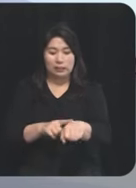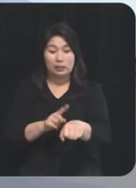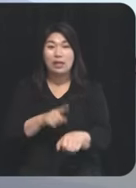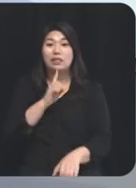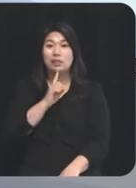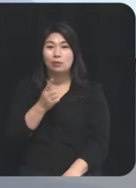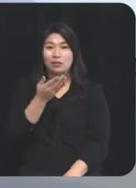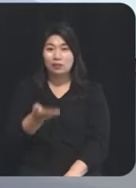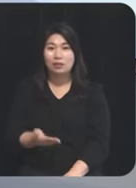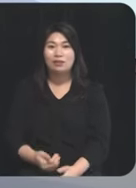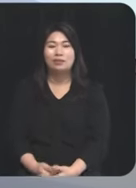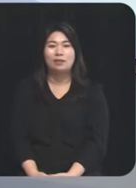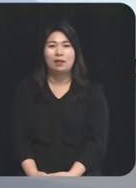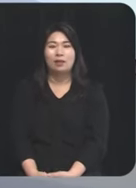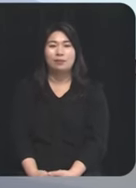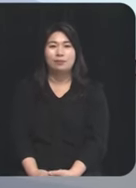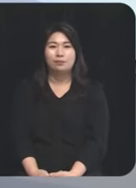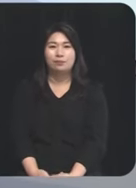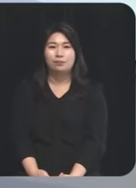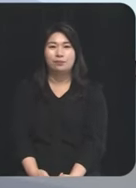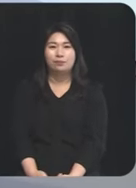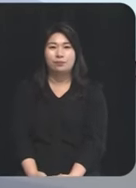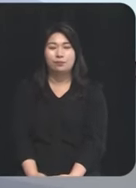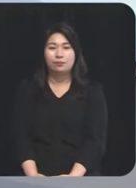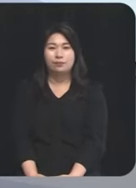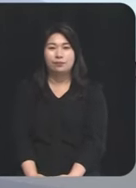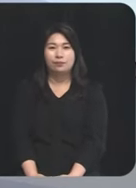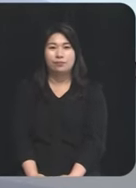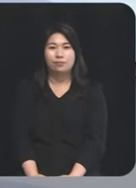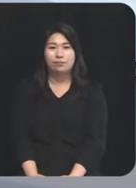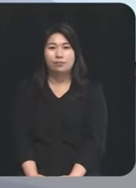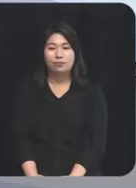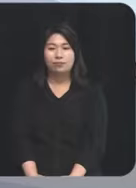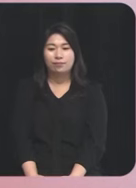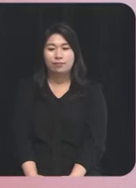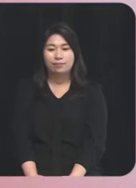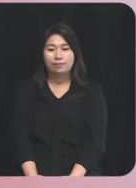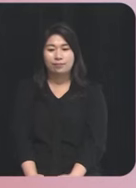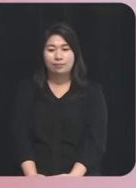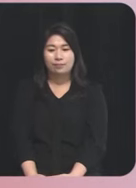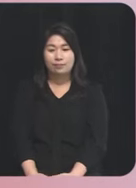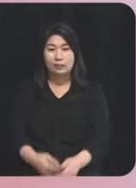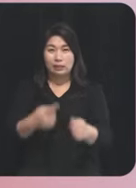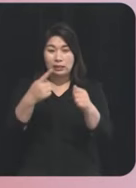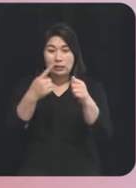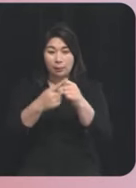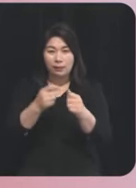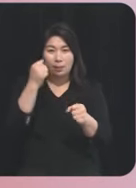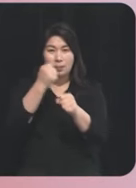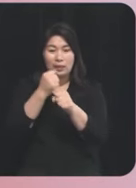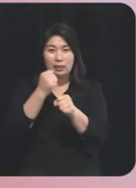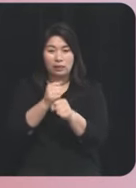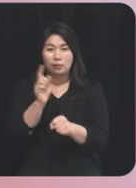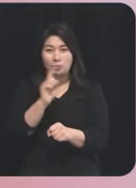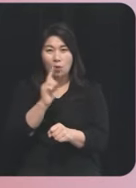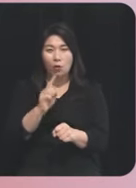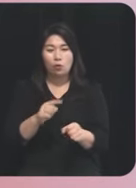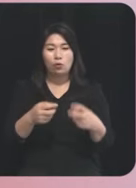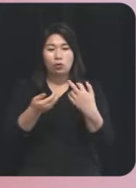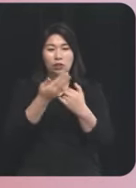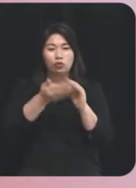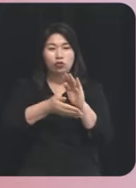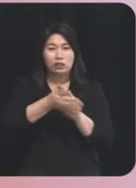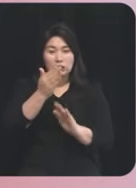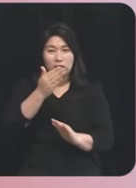드리도록 하겠습니다. 공항철 후보부터 듣도록 하겠습니다. 네, 1호 법안은 도로 그 제주시 갑 지역 교통 체증을